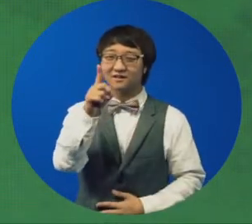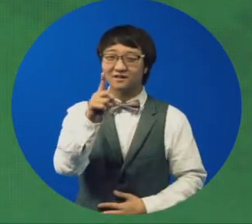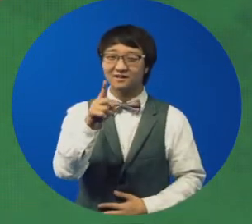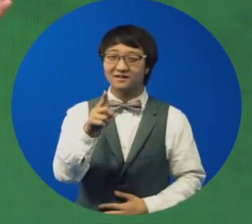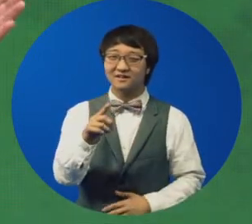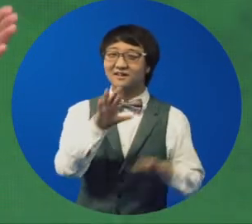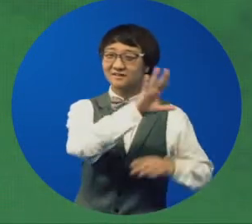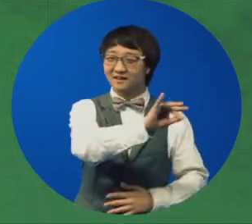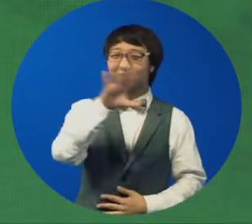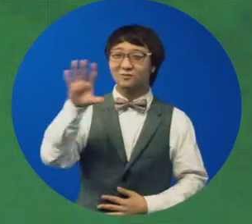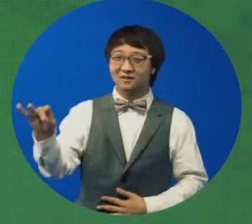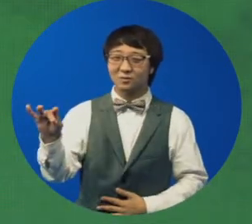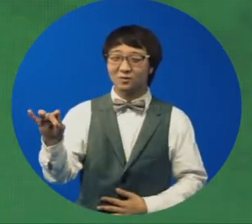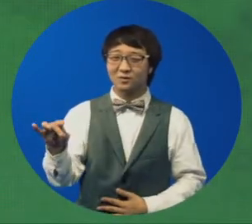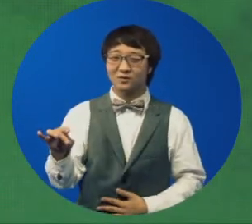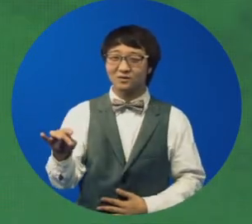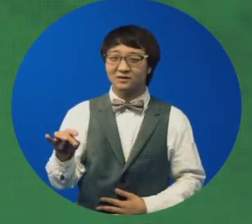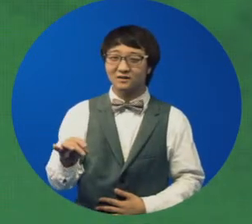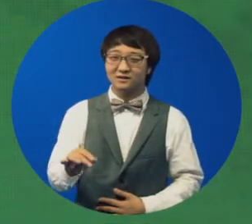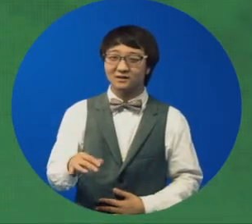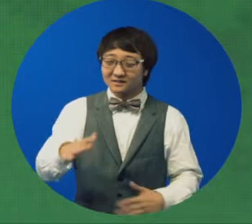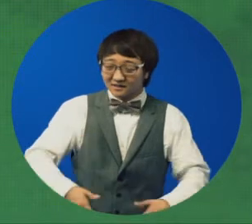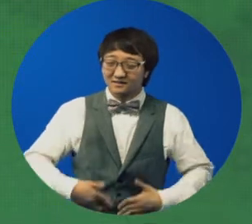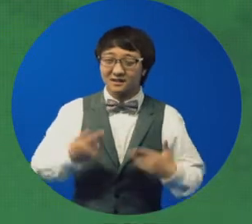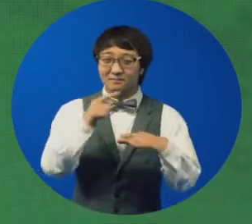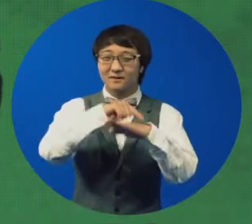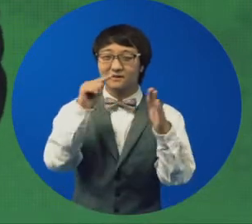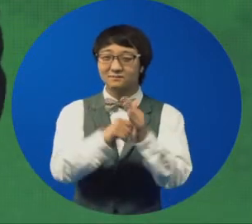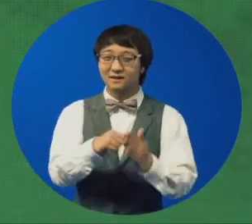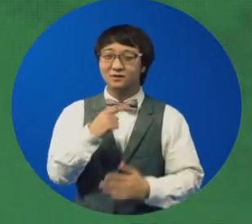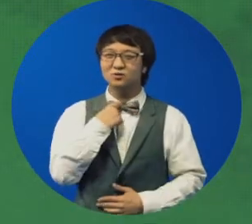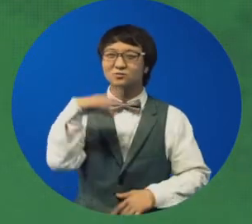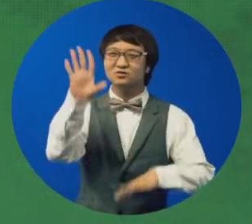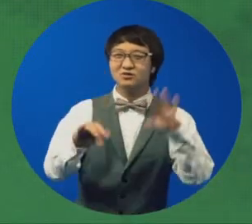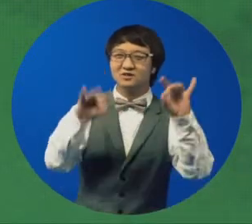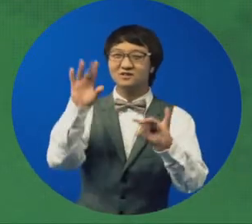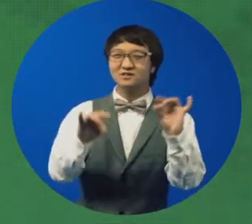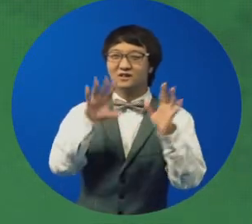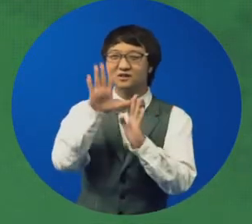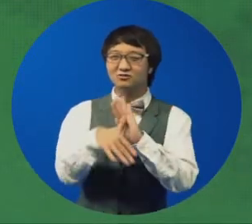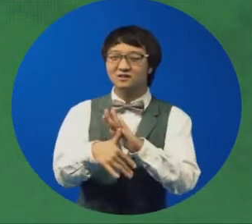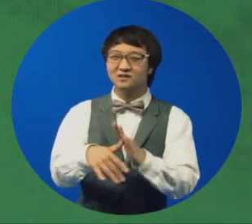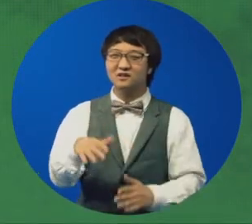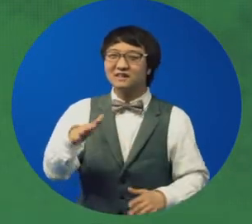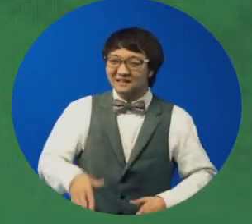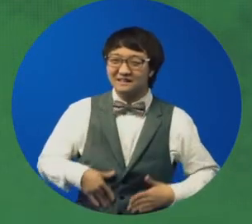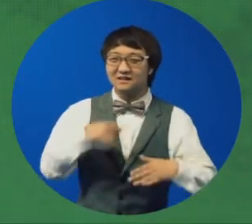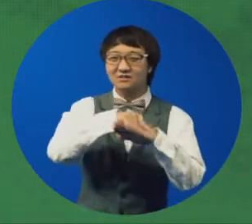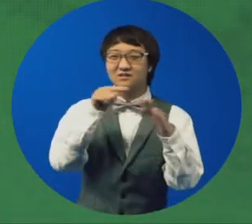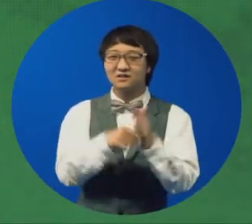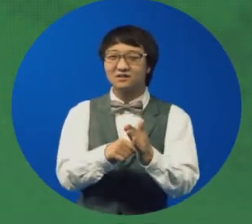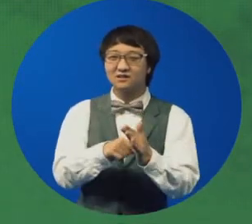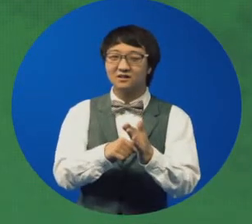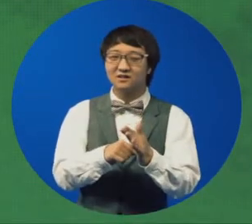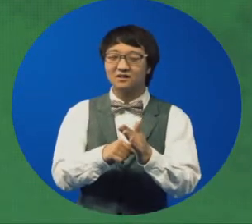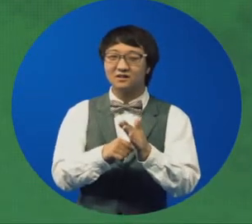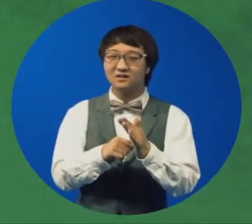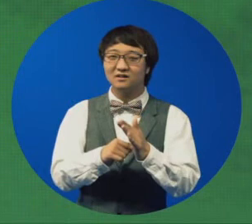때때로 인정에 굶주려 있을 때 우리는 우리의 믿음 없음을 인정해야 합니다. 인정에 목말라